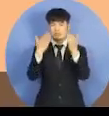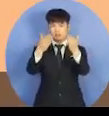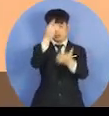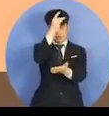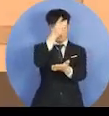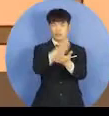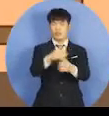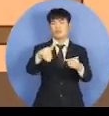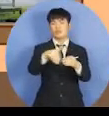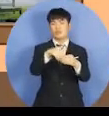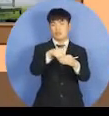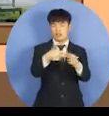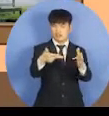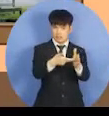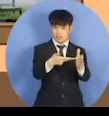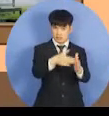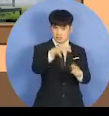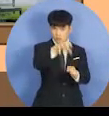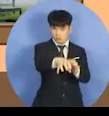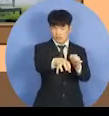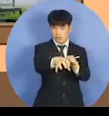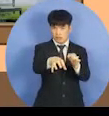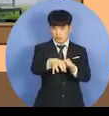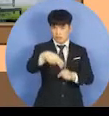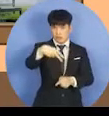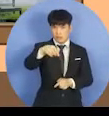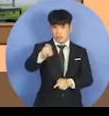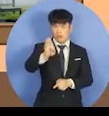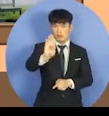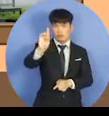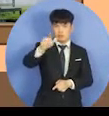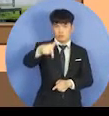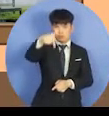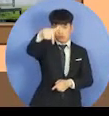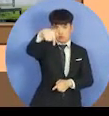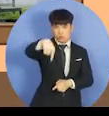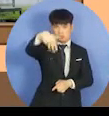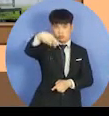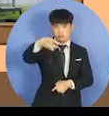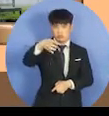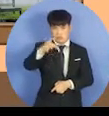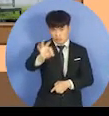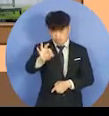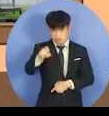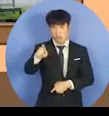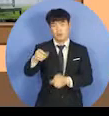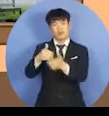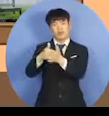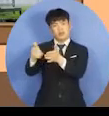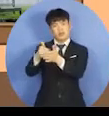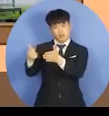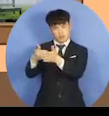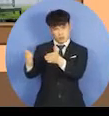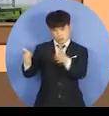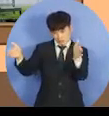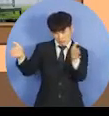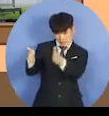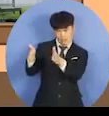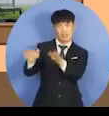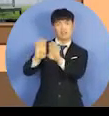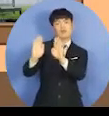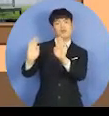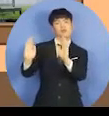생생정보입니다. 천안문화재단이 한편미술관 서북구청 작은갤러리에서 5월 7일까지 푸른아이